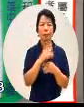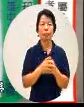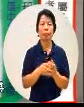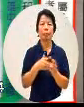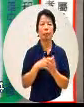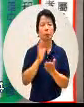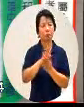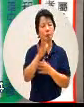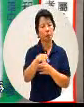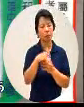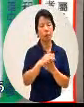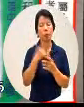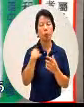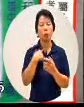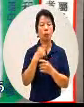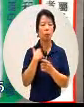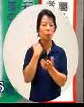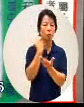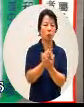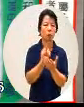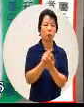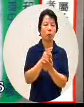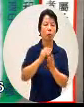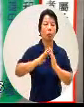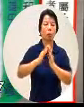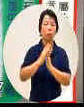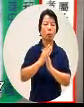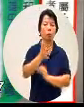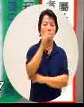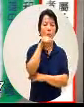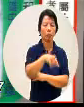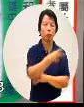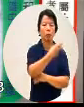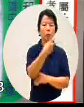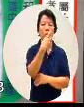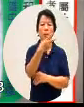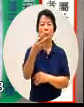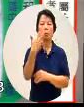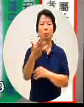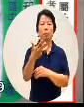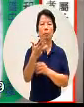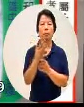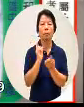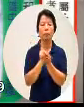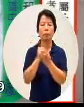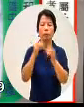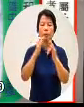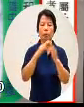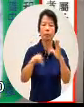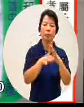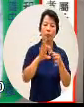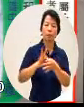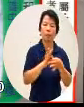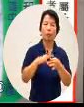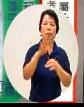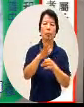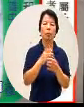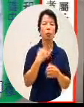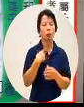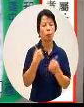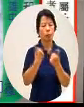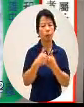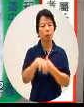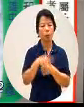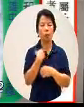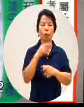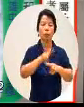後來呢我去參加市政府的228活動然後碰到一些228的家屬剛好我當議員有幸的坐在